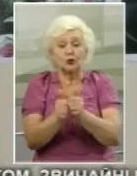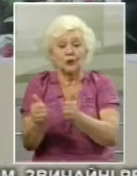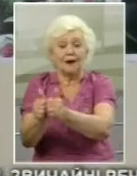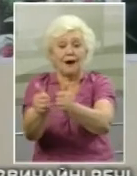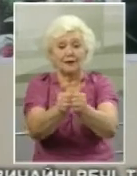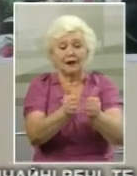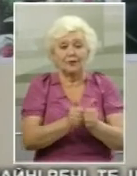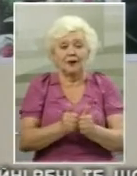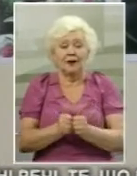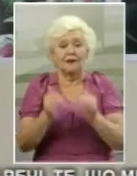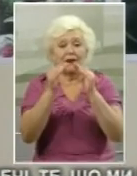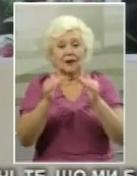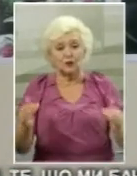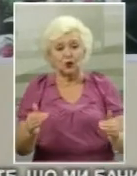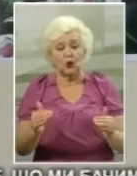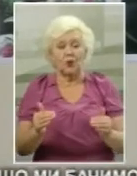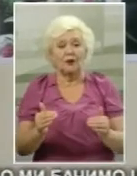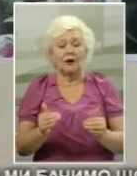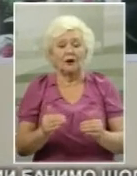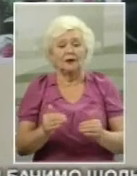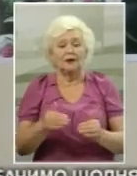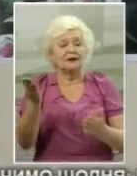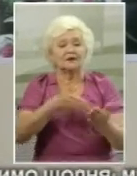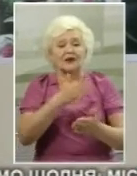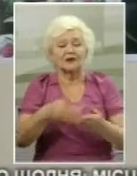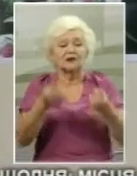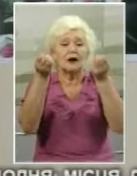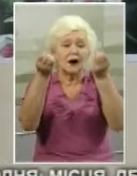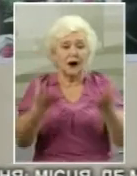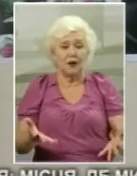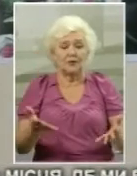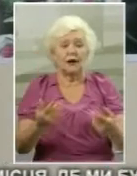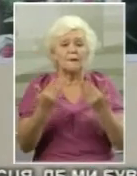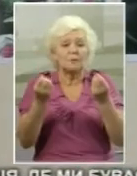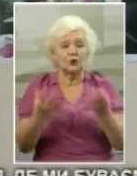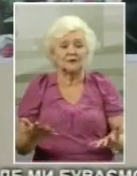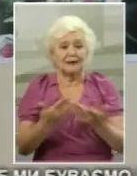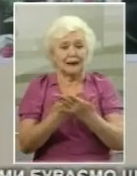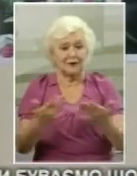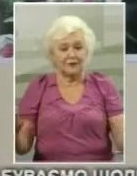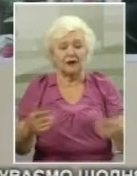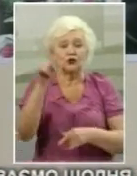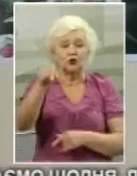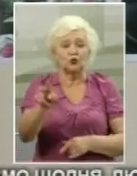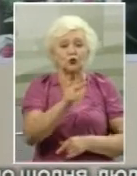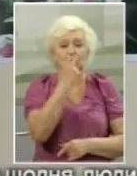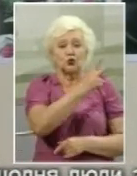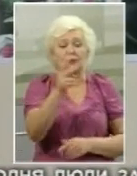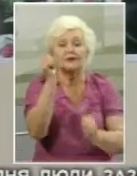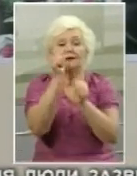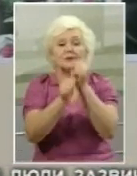то, что рядом с домом, совершенно обыкновенные простые вещи, то, что мы видим